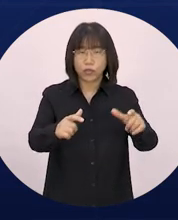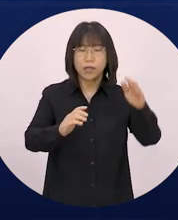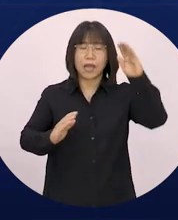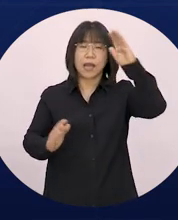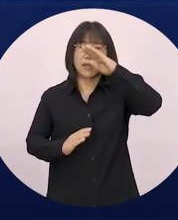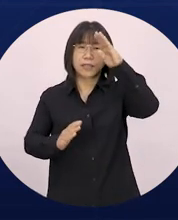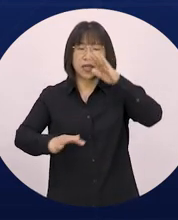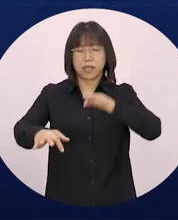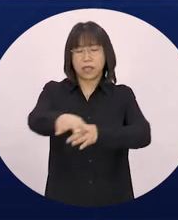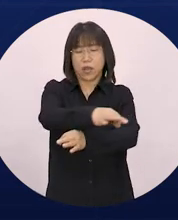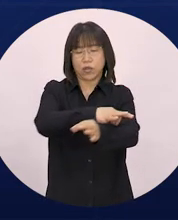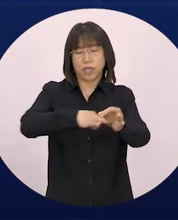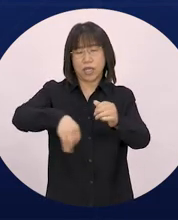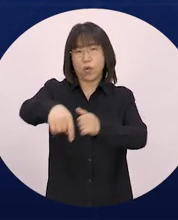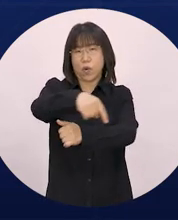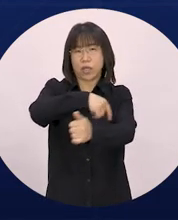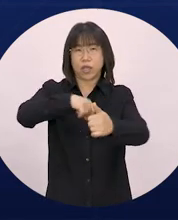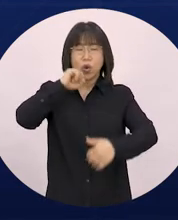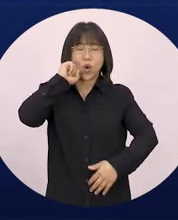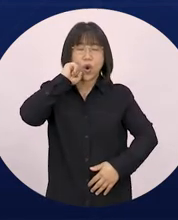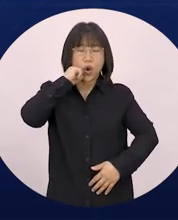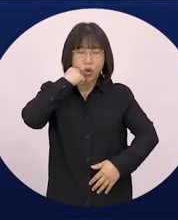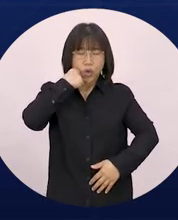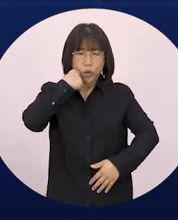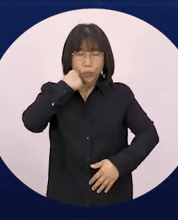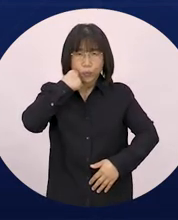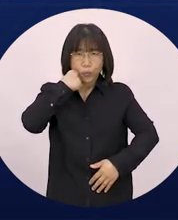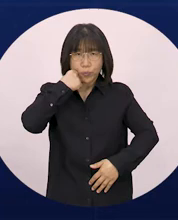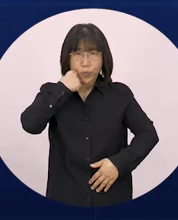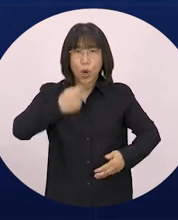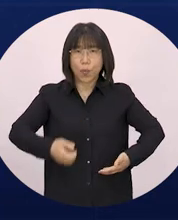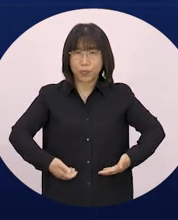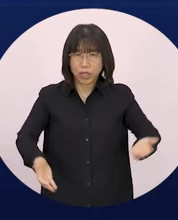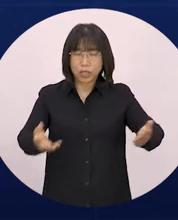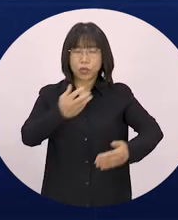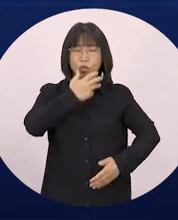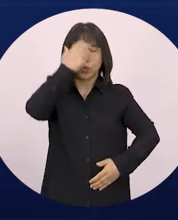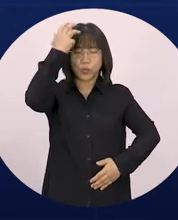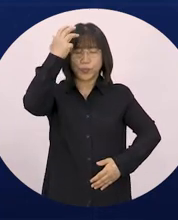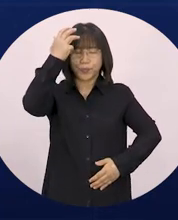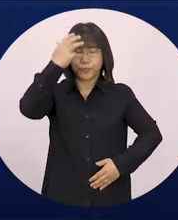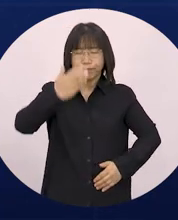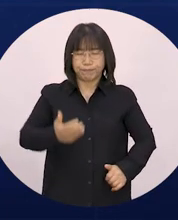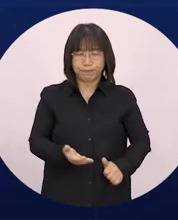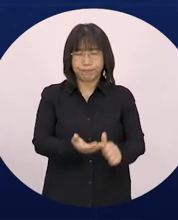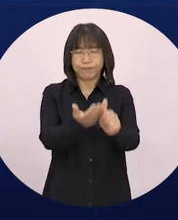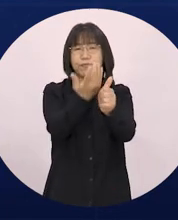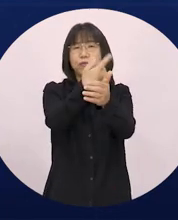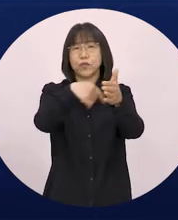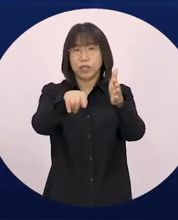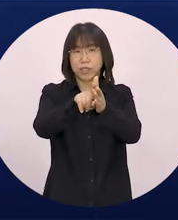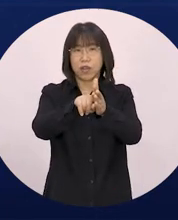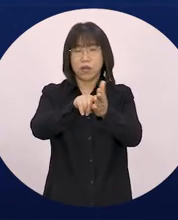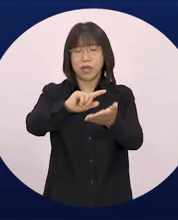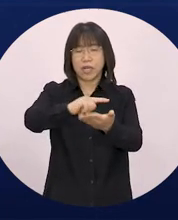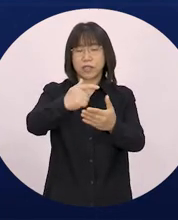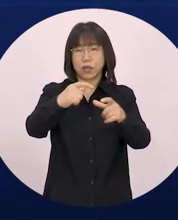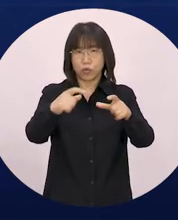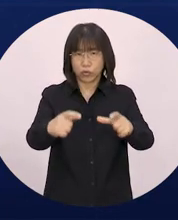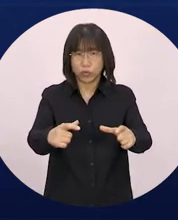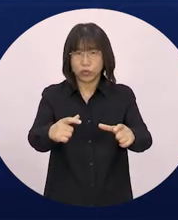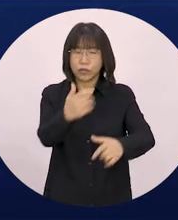강서구 지역 내 학생들이 경제적 환경적인 어려움 없이 꿈을 키워갈 수 있도록 강서 거장 학회에서는